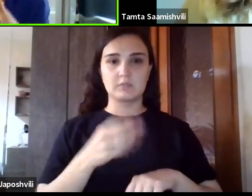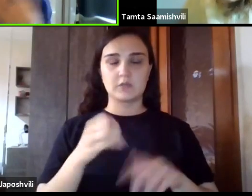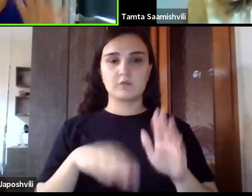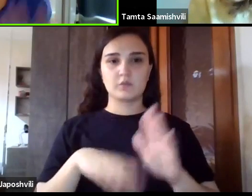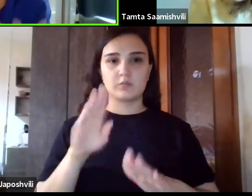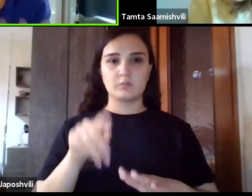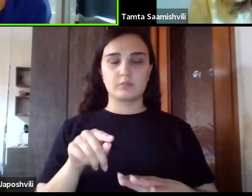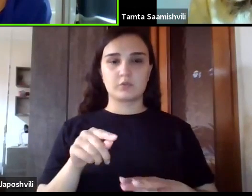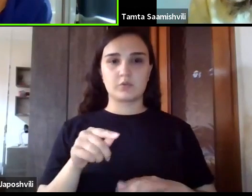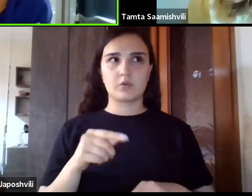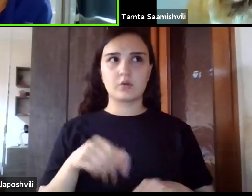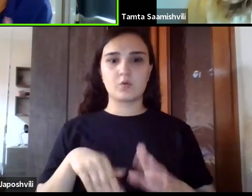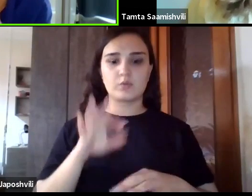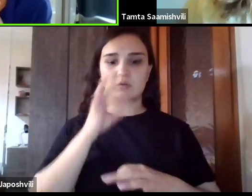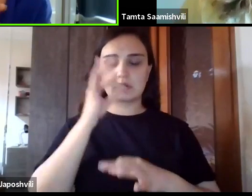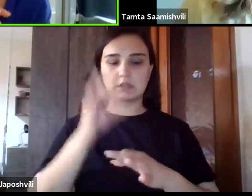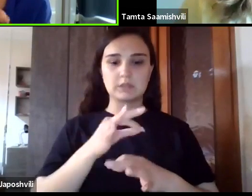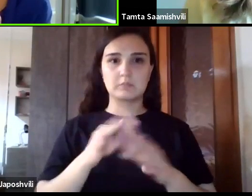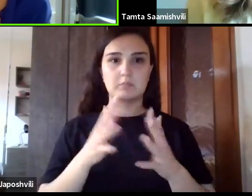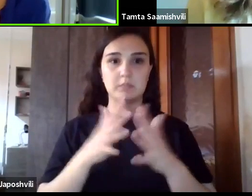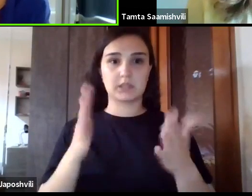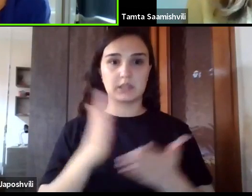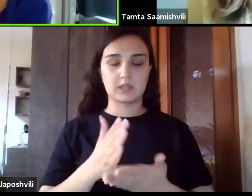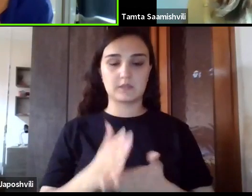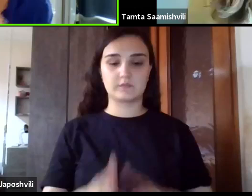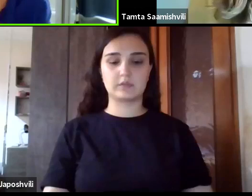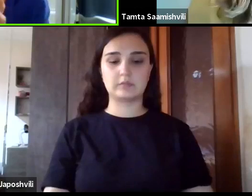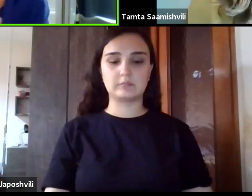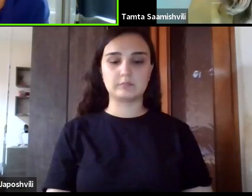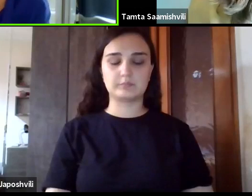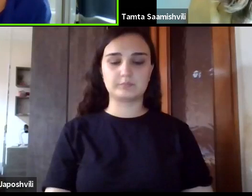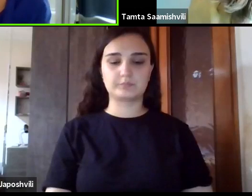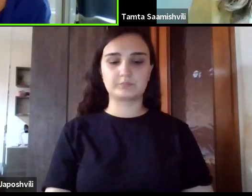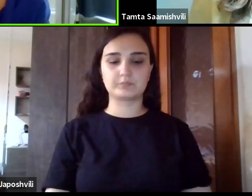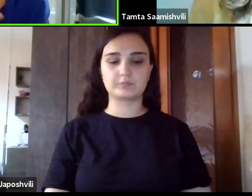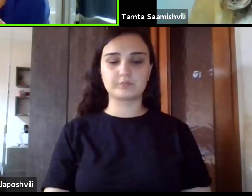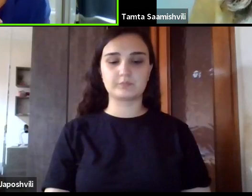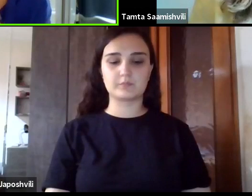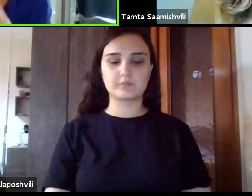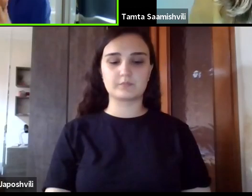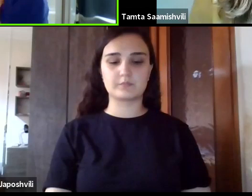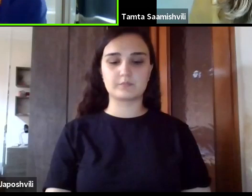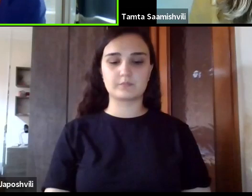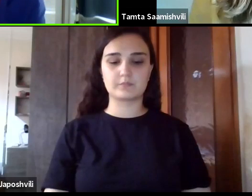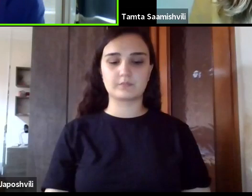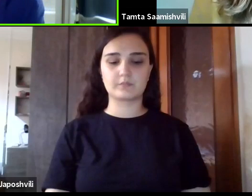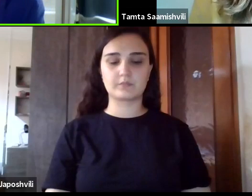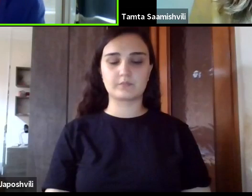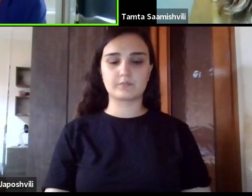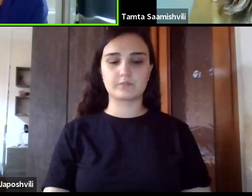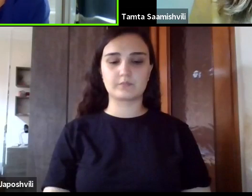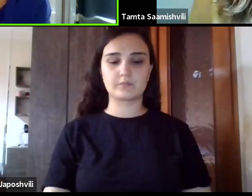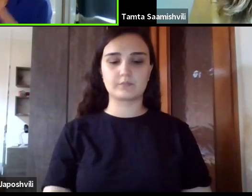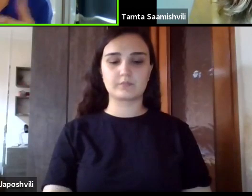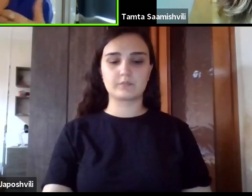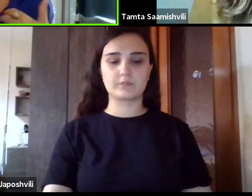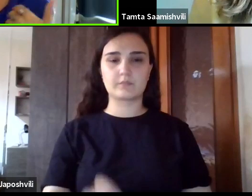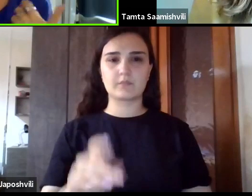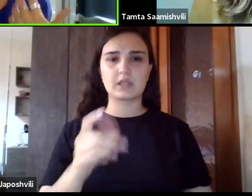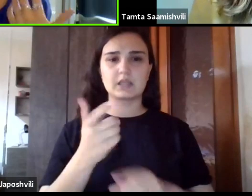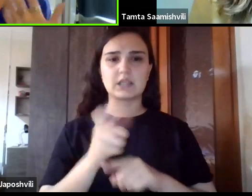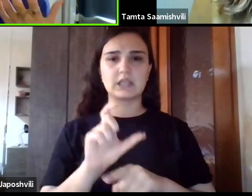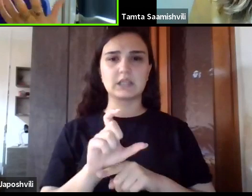უფრო გასმაგებული აქვთ, იმიტომ რომ ვიცით რომ რიგ შემთხვევაში აი ძალიან ინტერვენცია საჭირო,